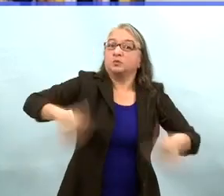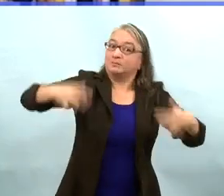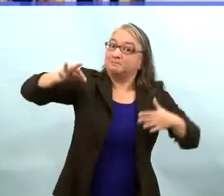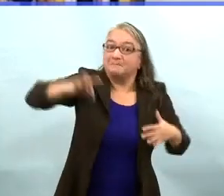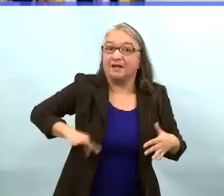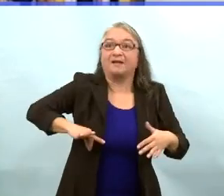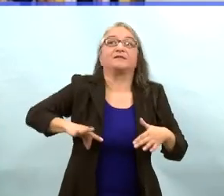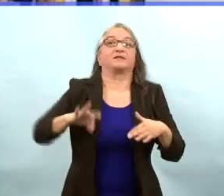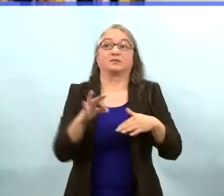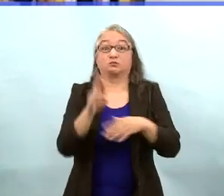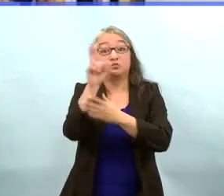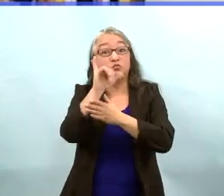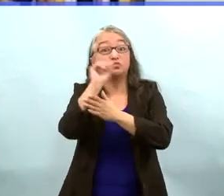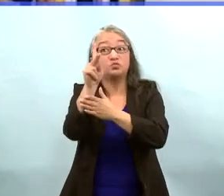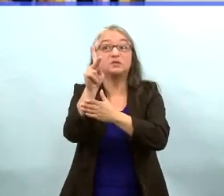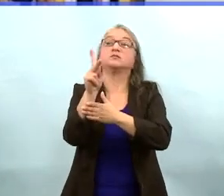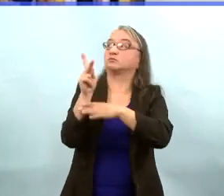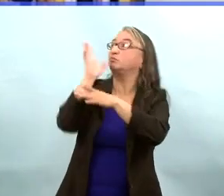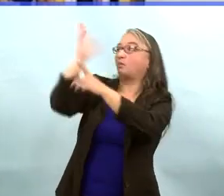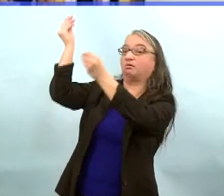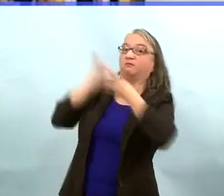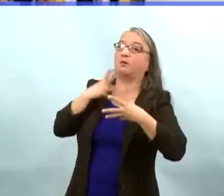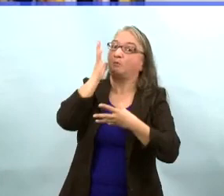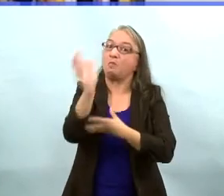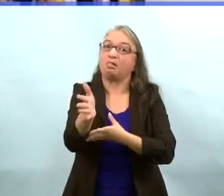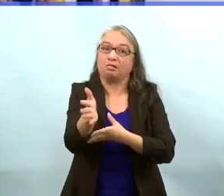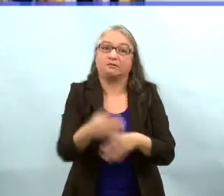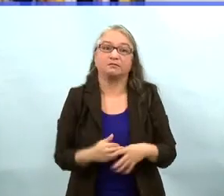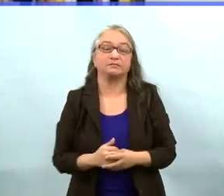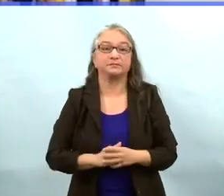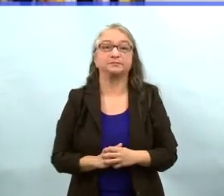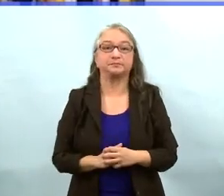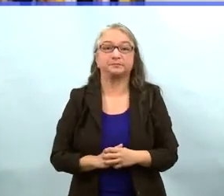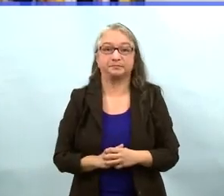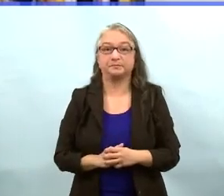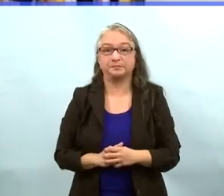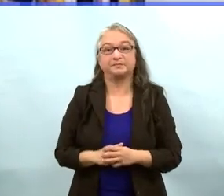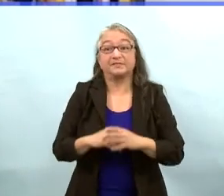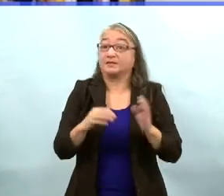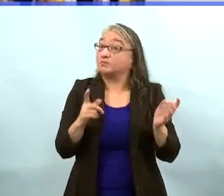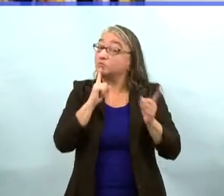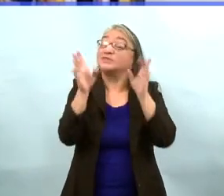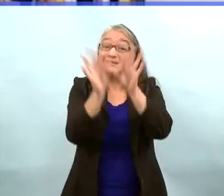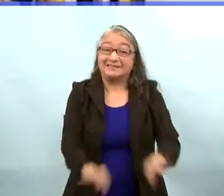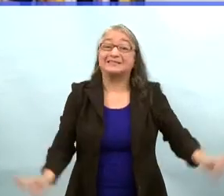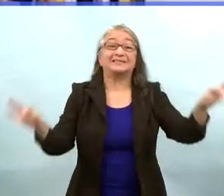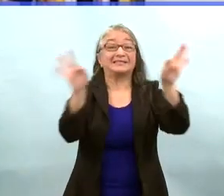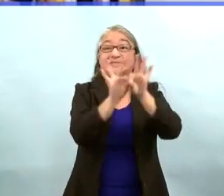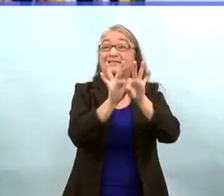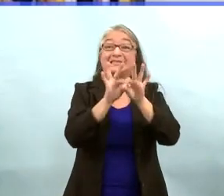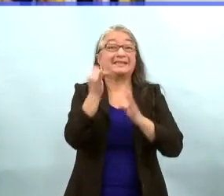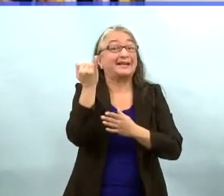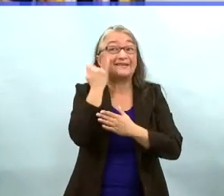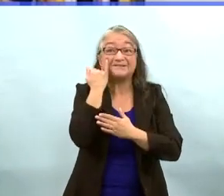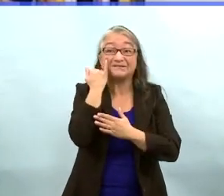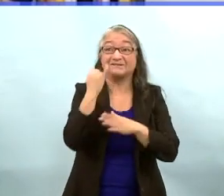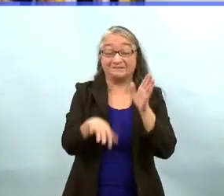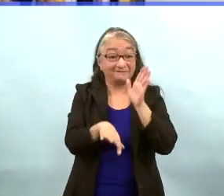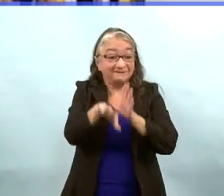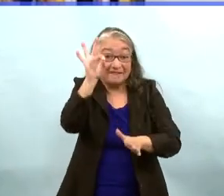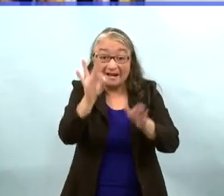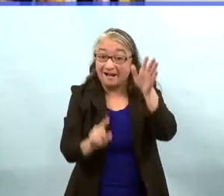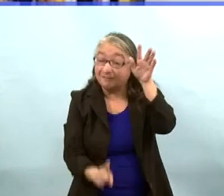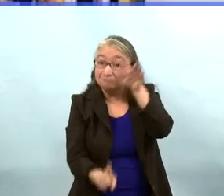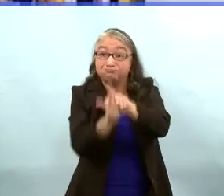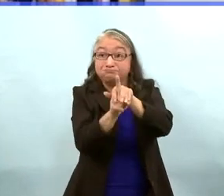que les avantages du vaccin sont plus importants que tous les risques. Cela veut aussi dire qu'il y a une exigence continue de détecter et de